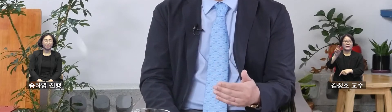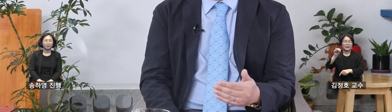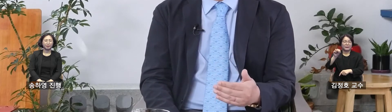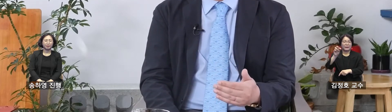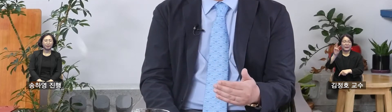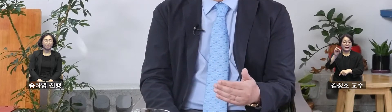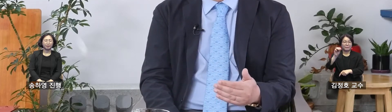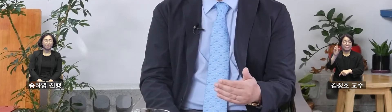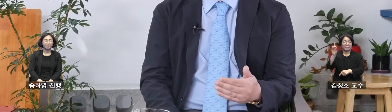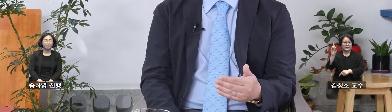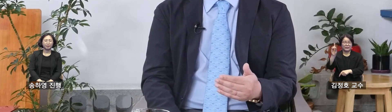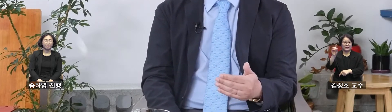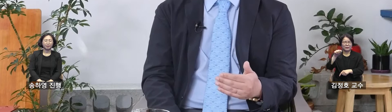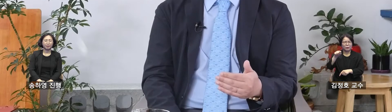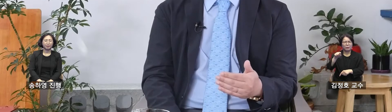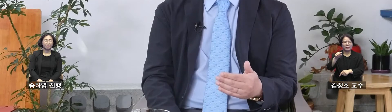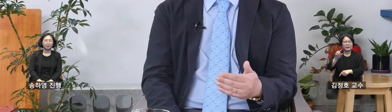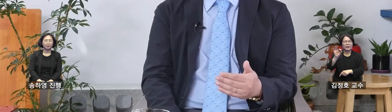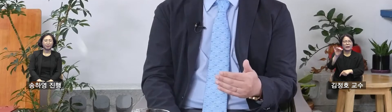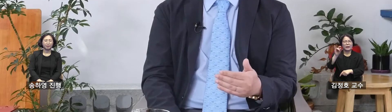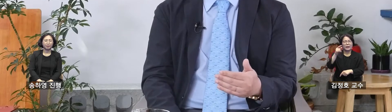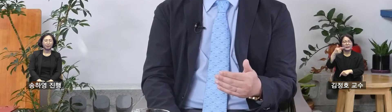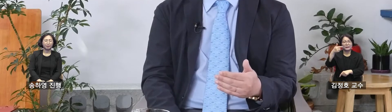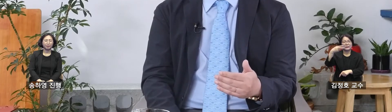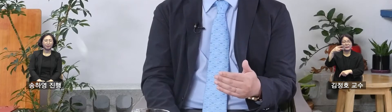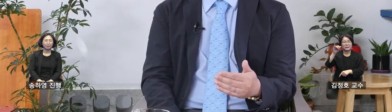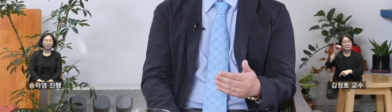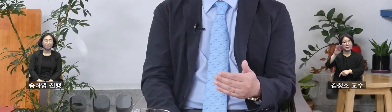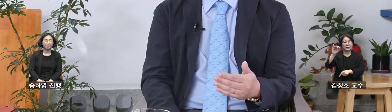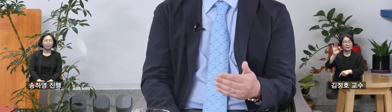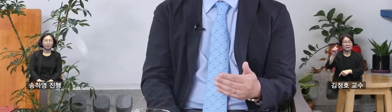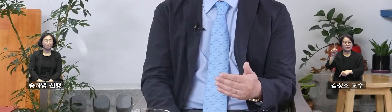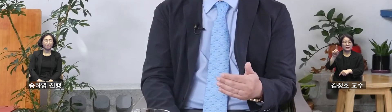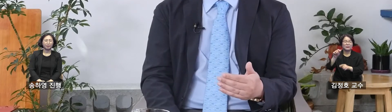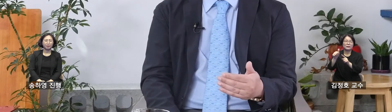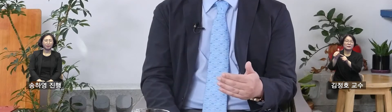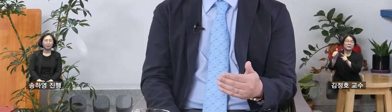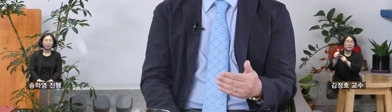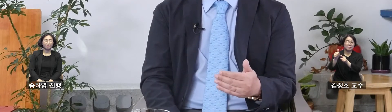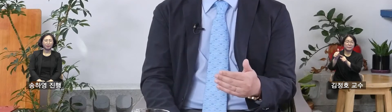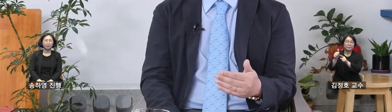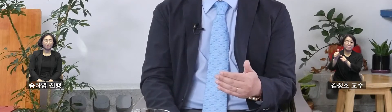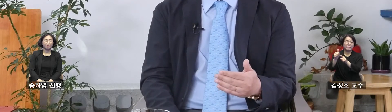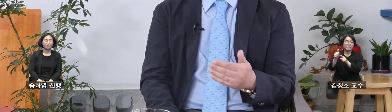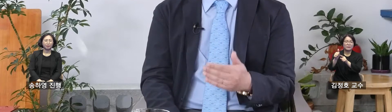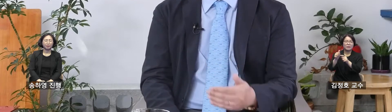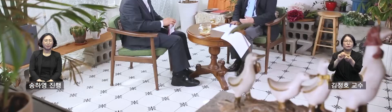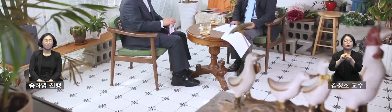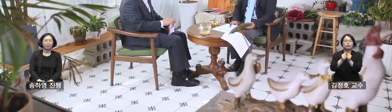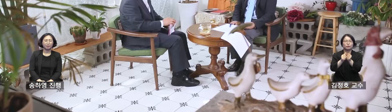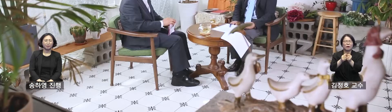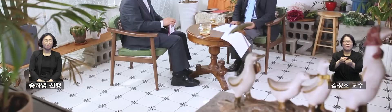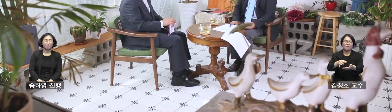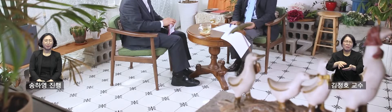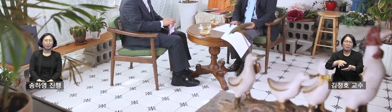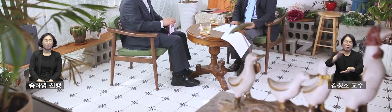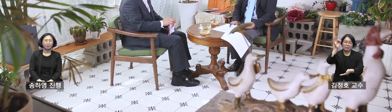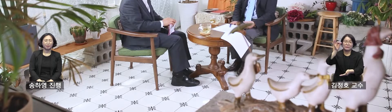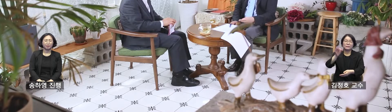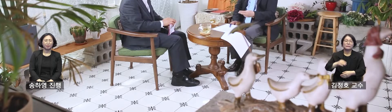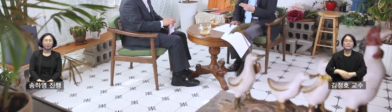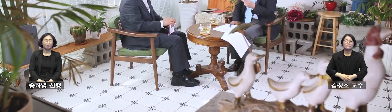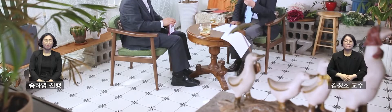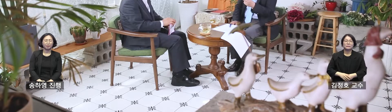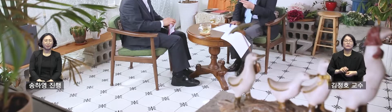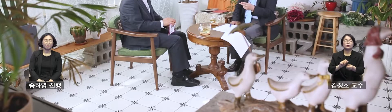엔비디아라는 업체입니다. 지금 여러분도 아시겠지만 엔비디아 제이슨 황이 CEO고 지금 주가가 하늘을 찌르고 있습니다.